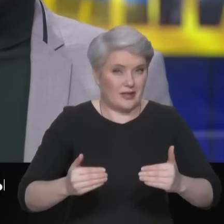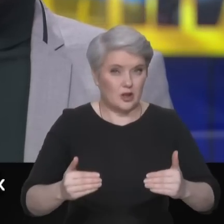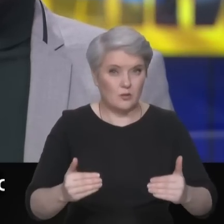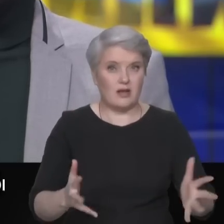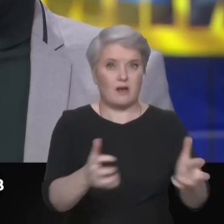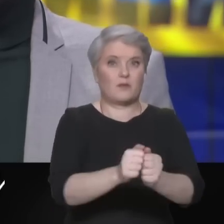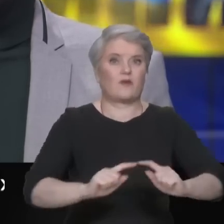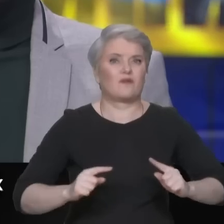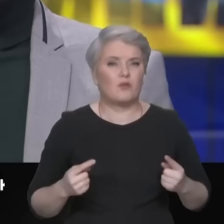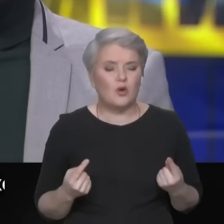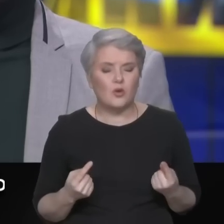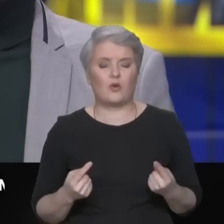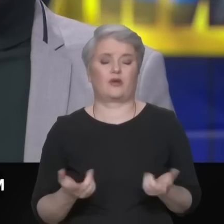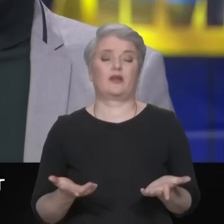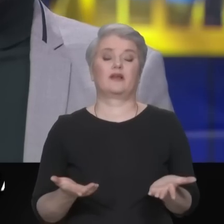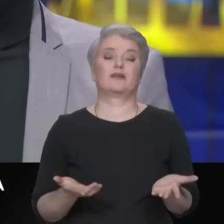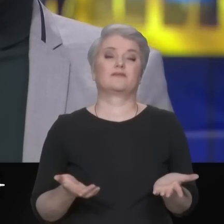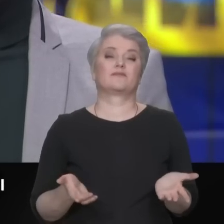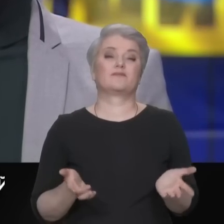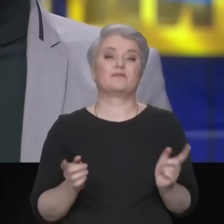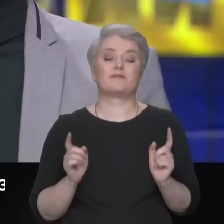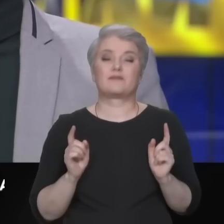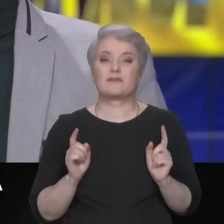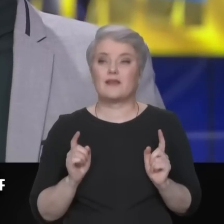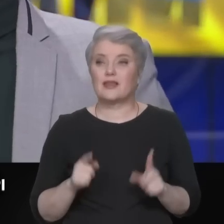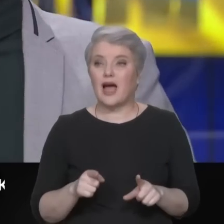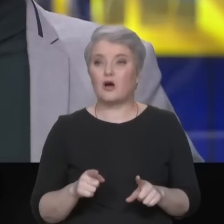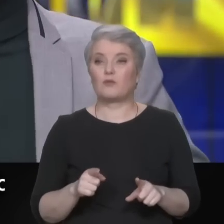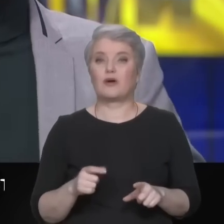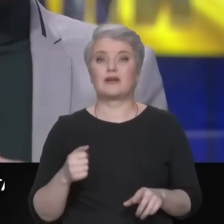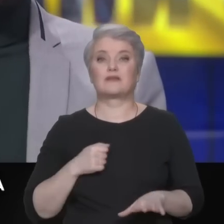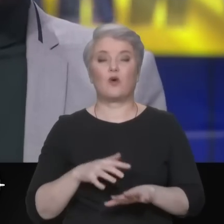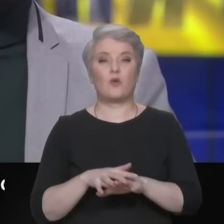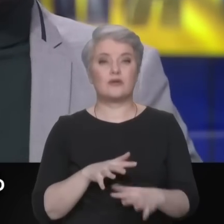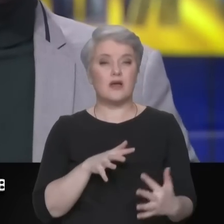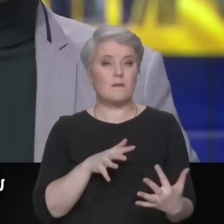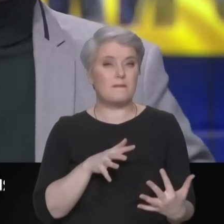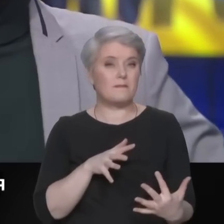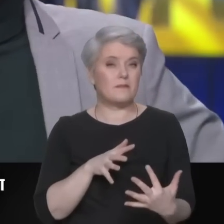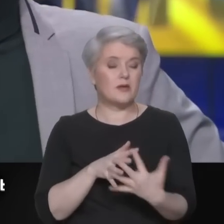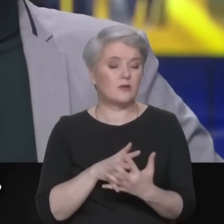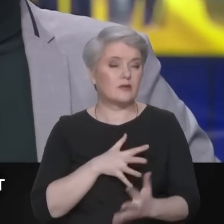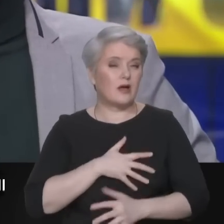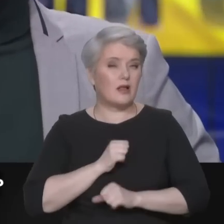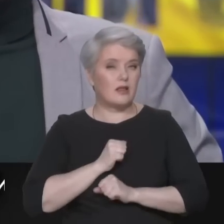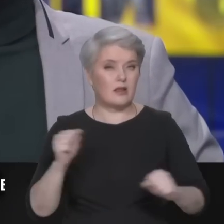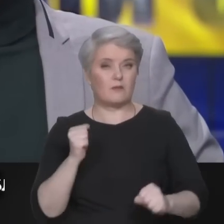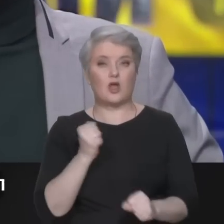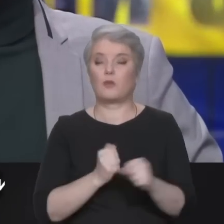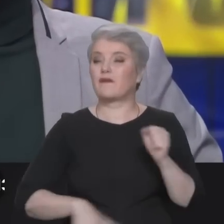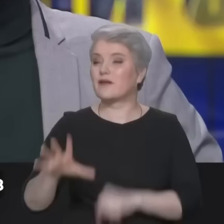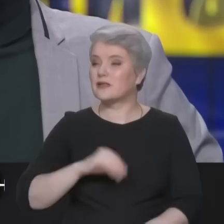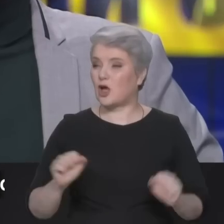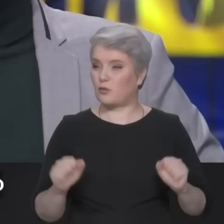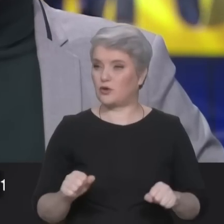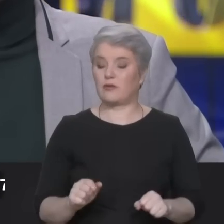в полон, тому там, скажімо так, Збройні сили б'ються як леви і роблять все можливе. А хто от